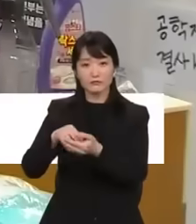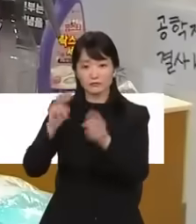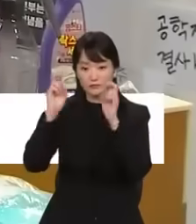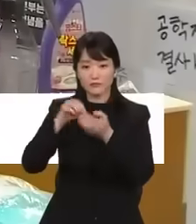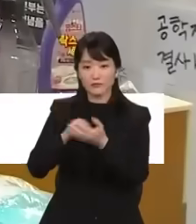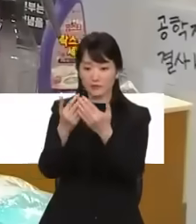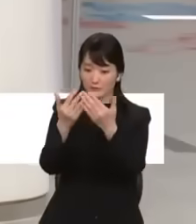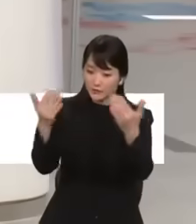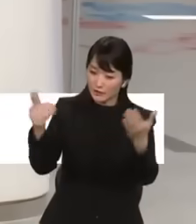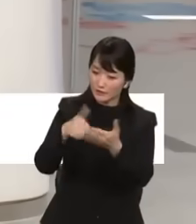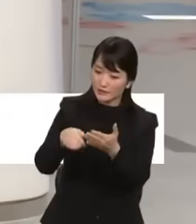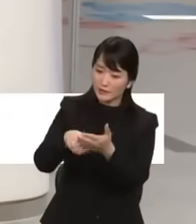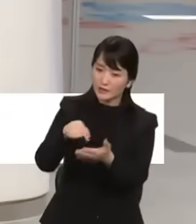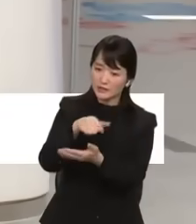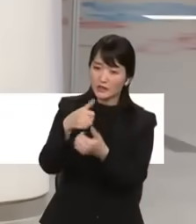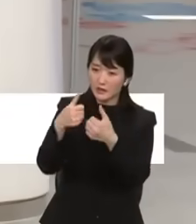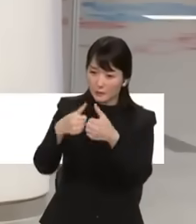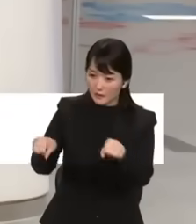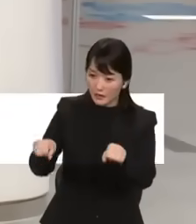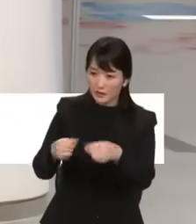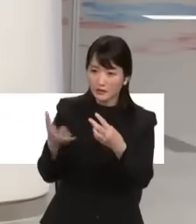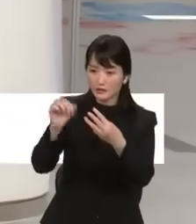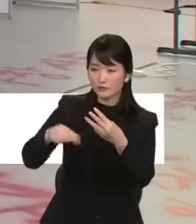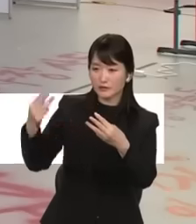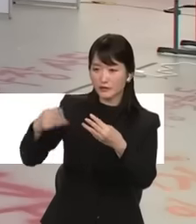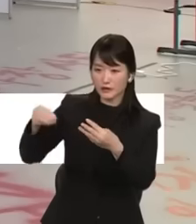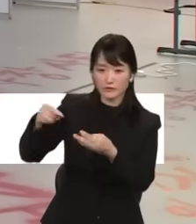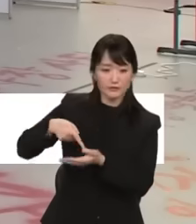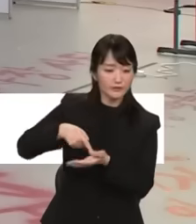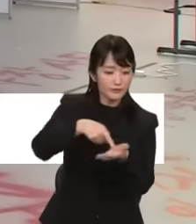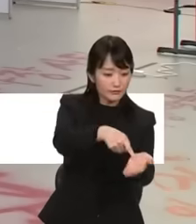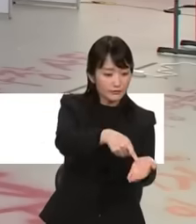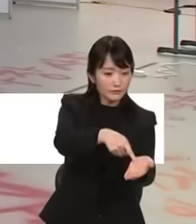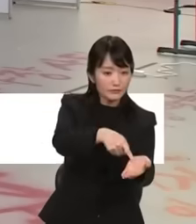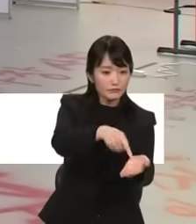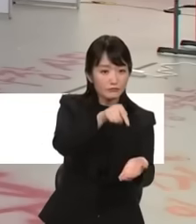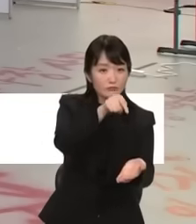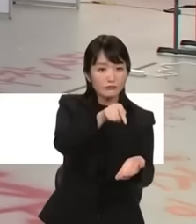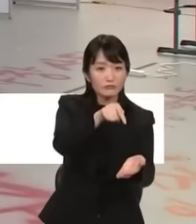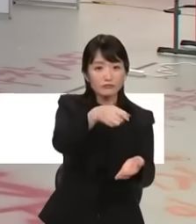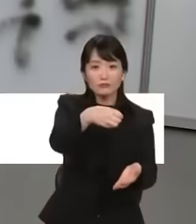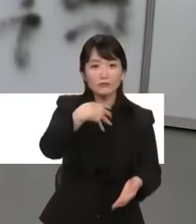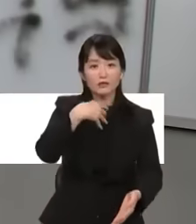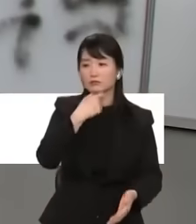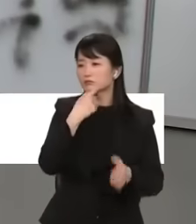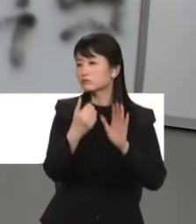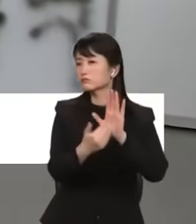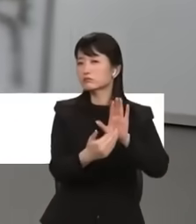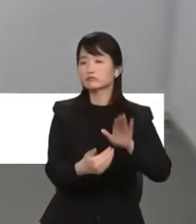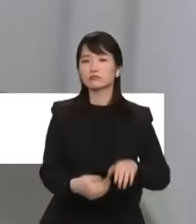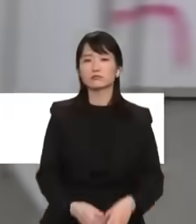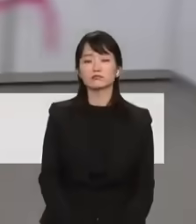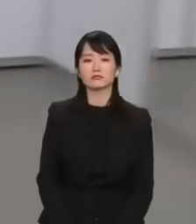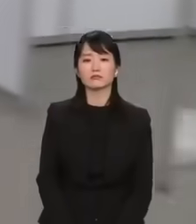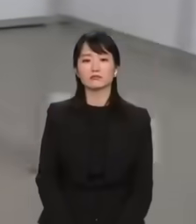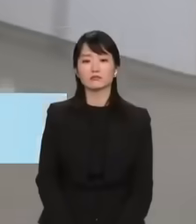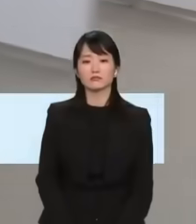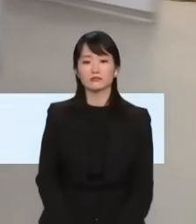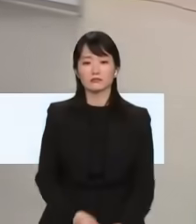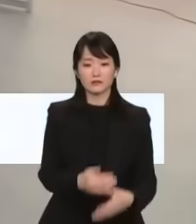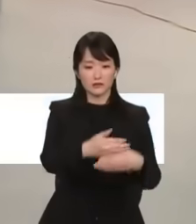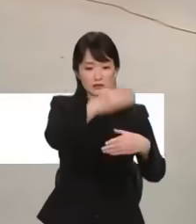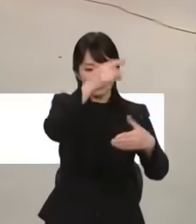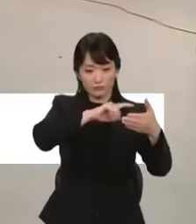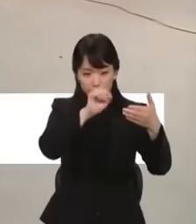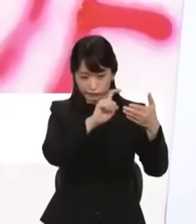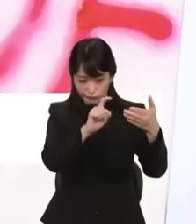대해 3억 3천만 원을 총학생회 측에 청구했습니다. 하지만 총학생회 측은 거부했습니다. 또 래커칠 등도